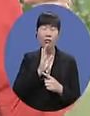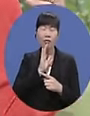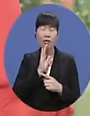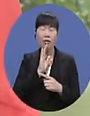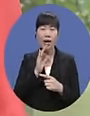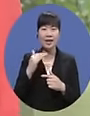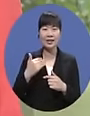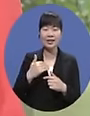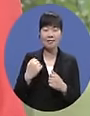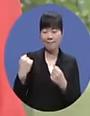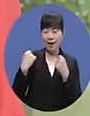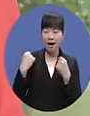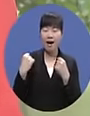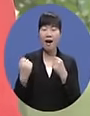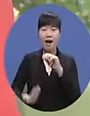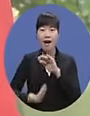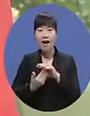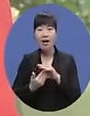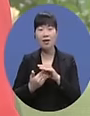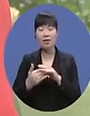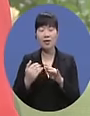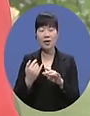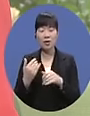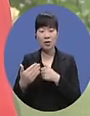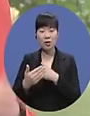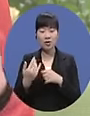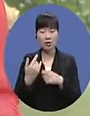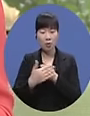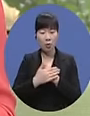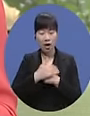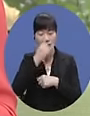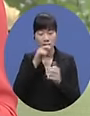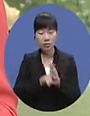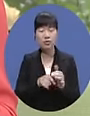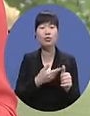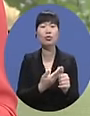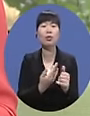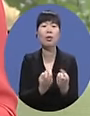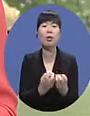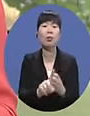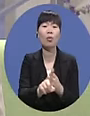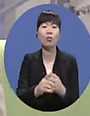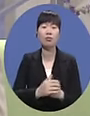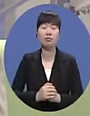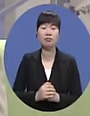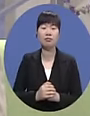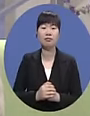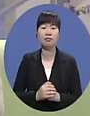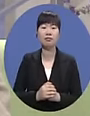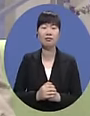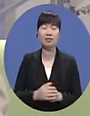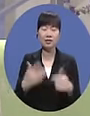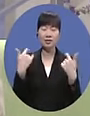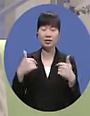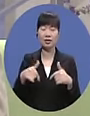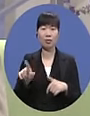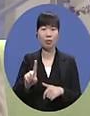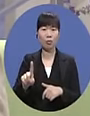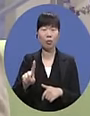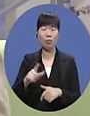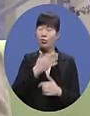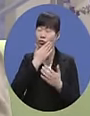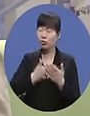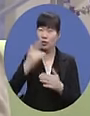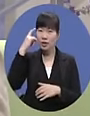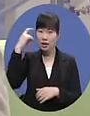슈퍼맨처럼 나타나서 나를 지켜줄 수 있어. 이런 믿음을 주려면 네. 어떻게 해야 되는 거예요, 근데 선생님? 근데 저는요, 늘 뭘